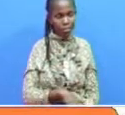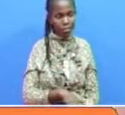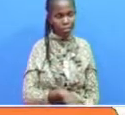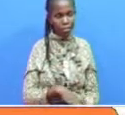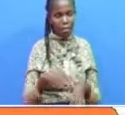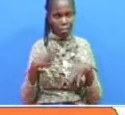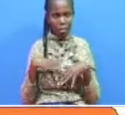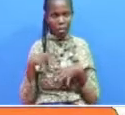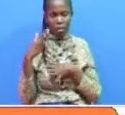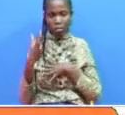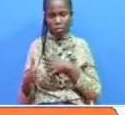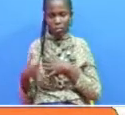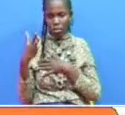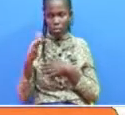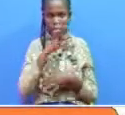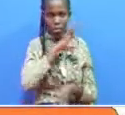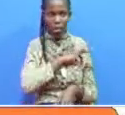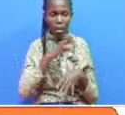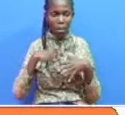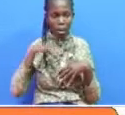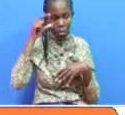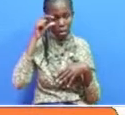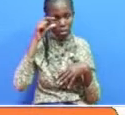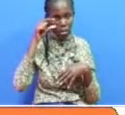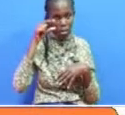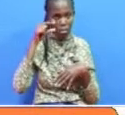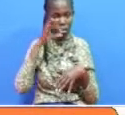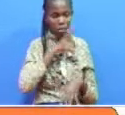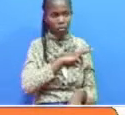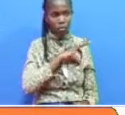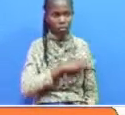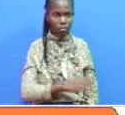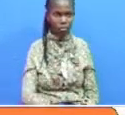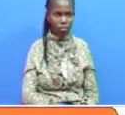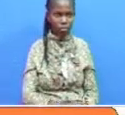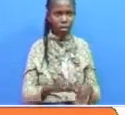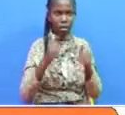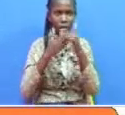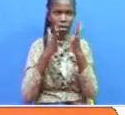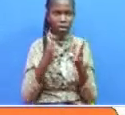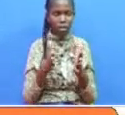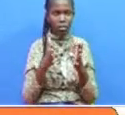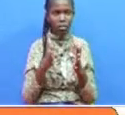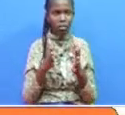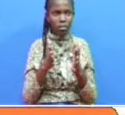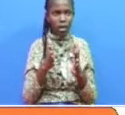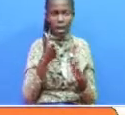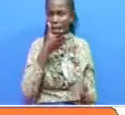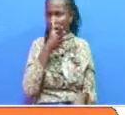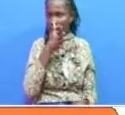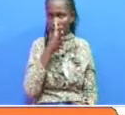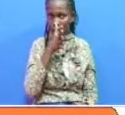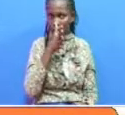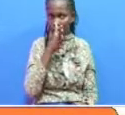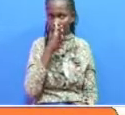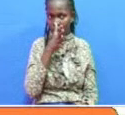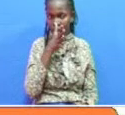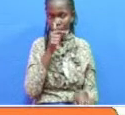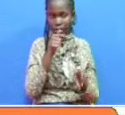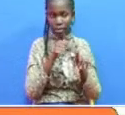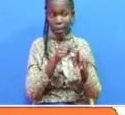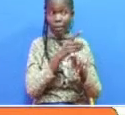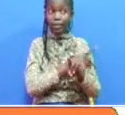Watu wa Naivasha wamefaidika, watu wa Mombasa wamefaidika. Na kiongozi anasimama akidanganya